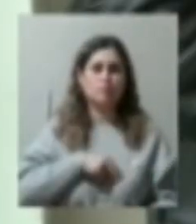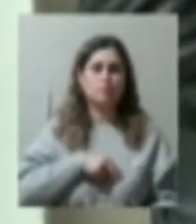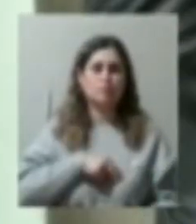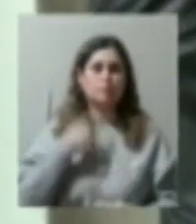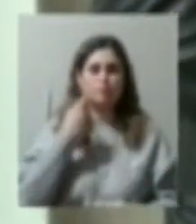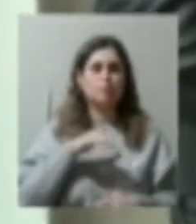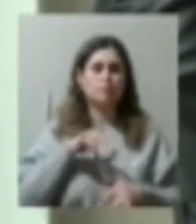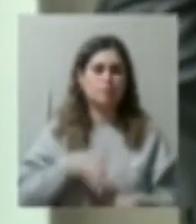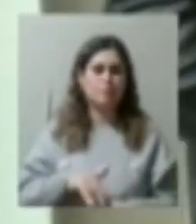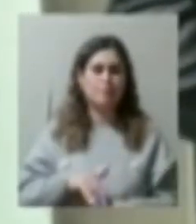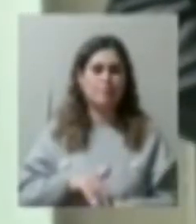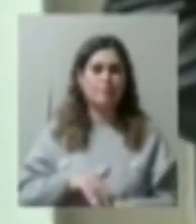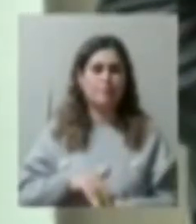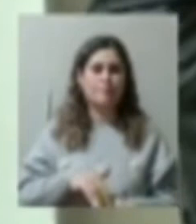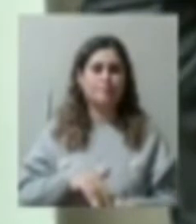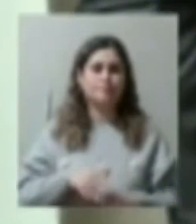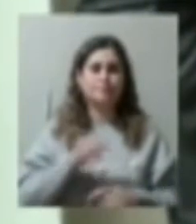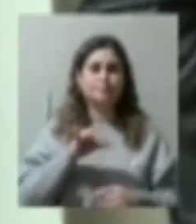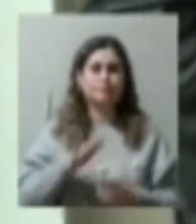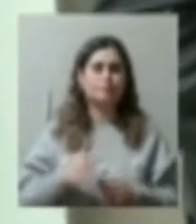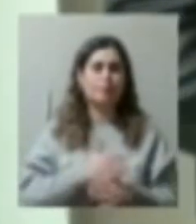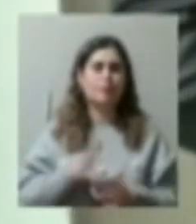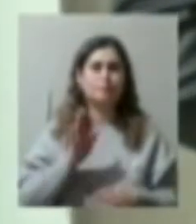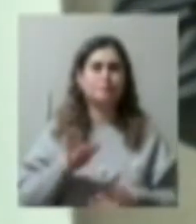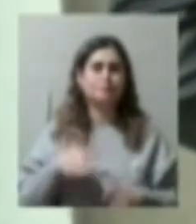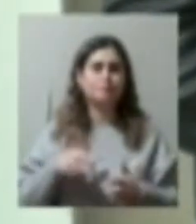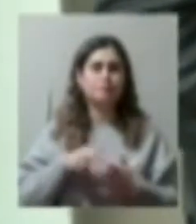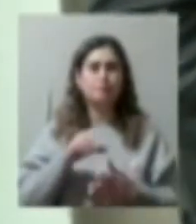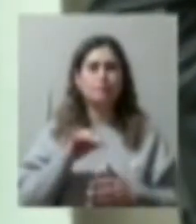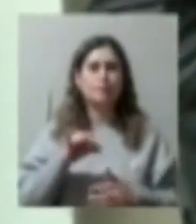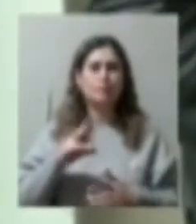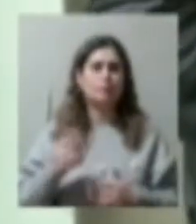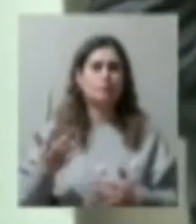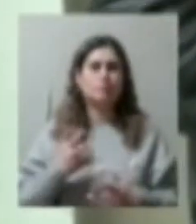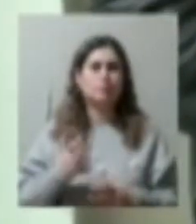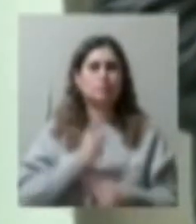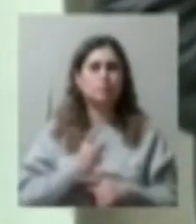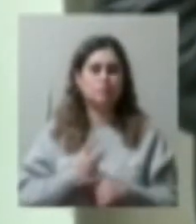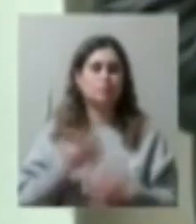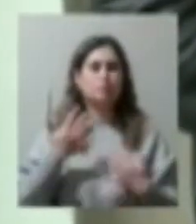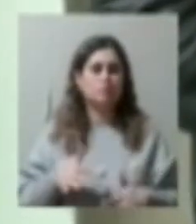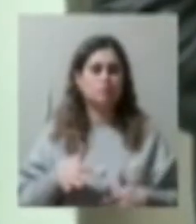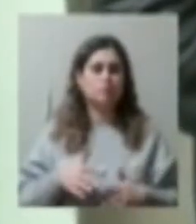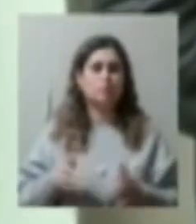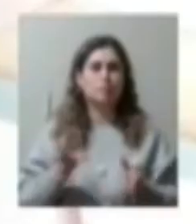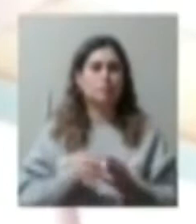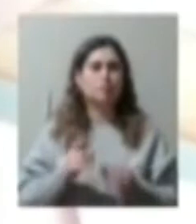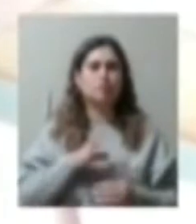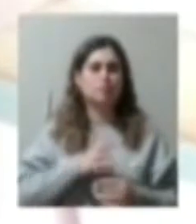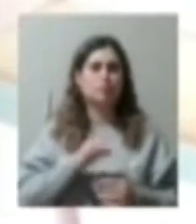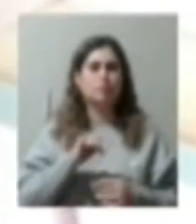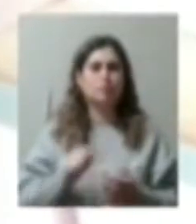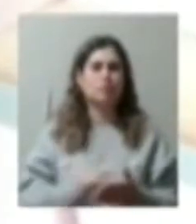справи в архівний відділ. А потім вийшла постанова, яка забороняла вже разом, що були нафовські документи